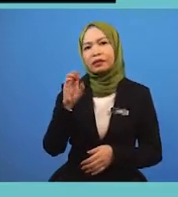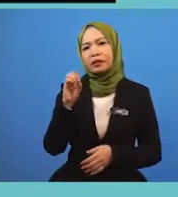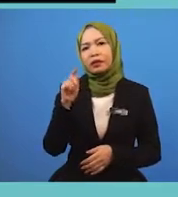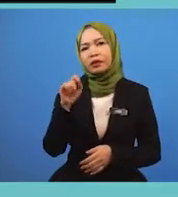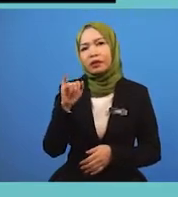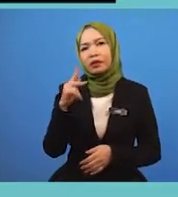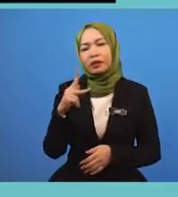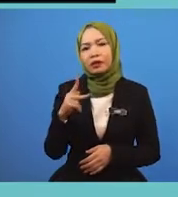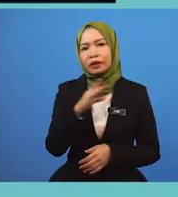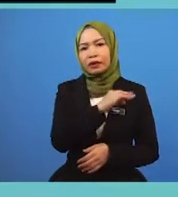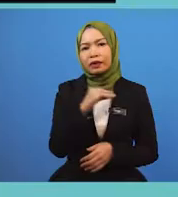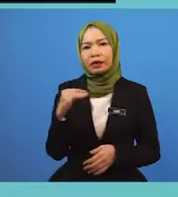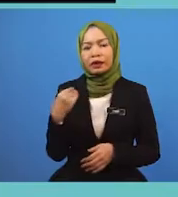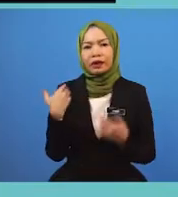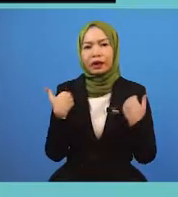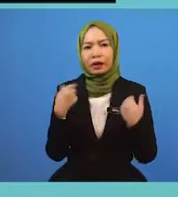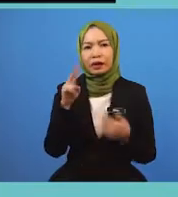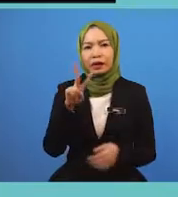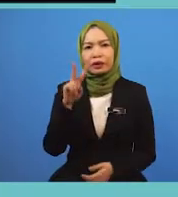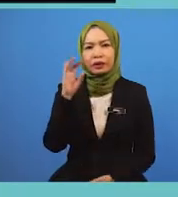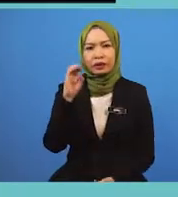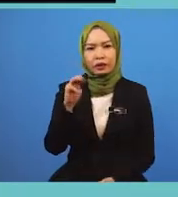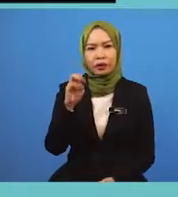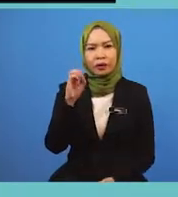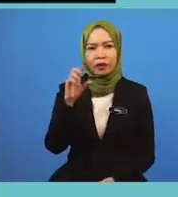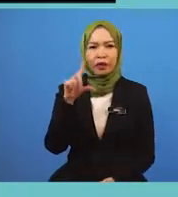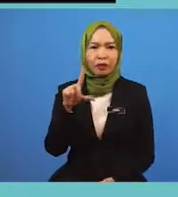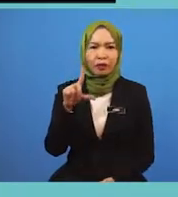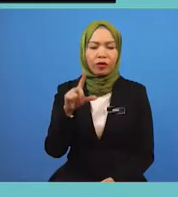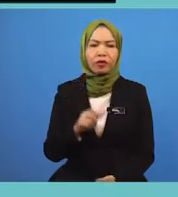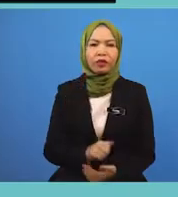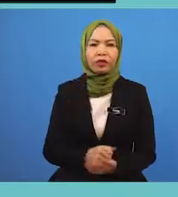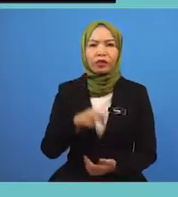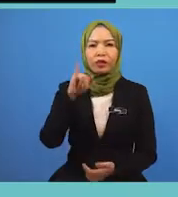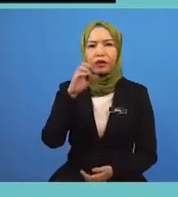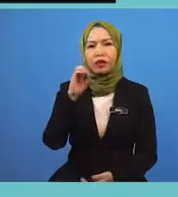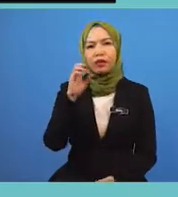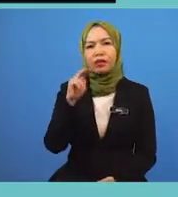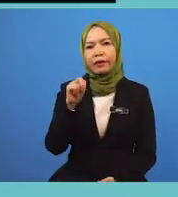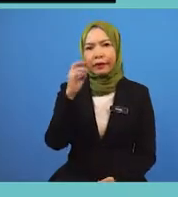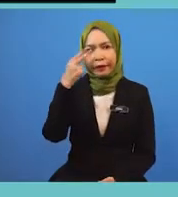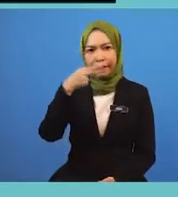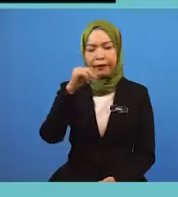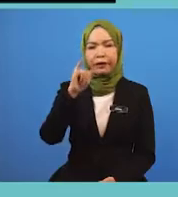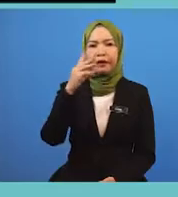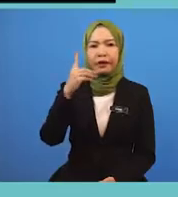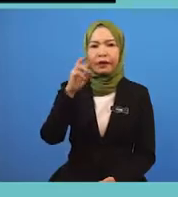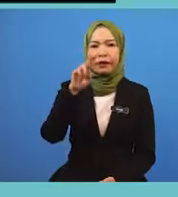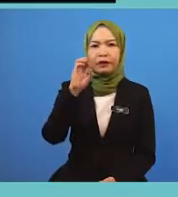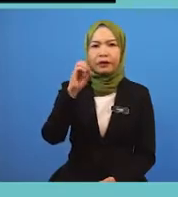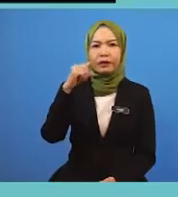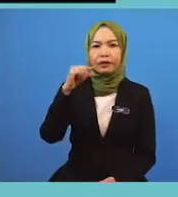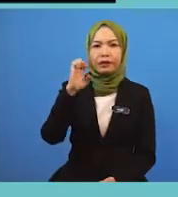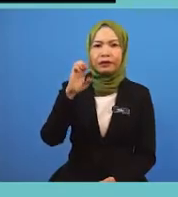mempunyai 2 mol ion hidrogen. Jawapan D pula ialah